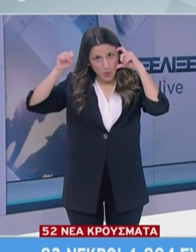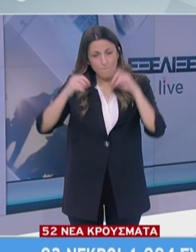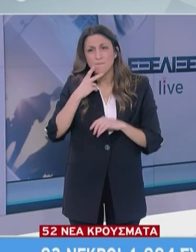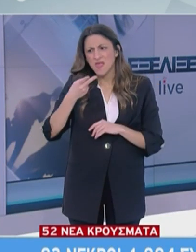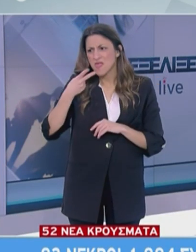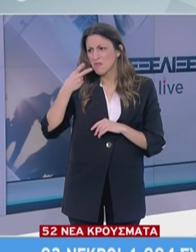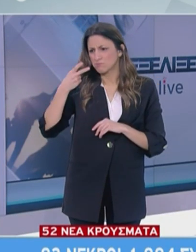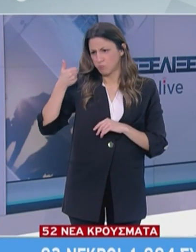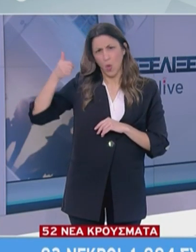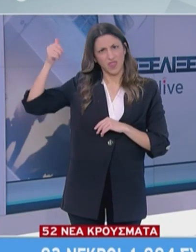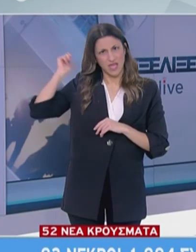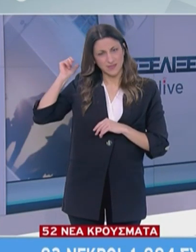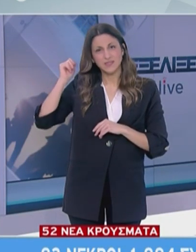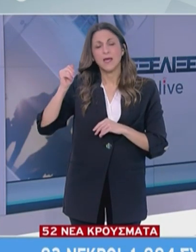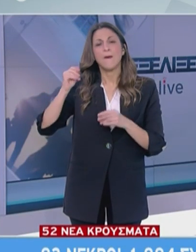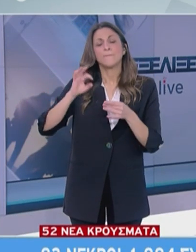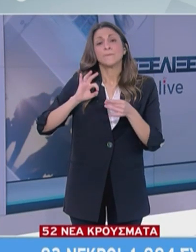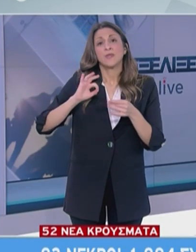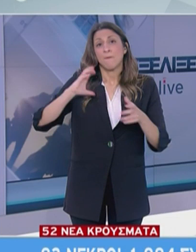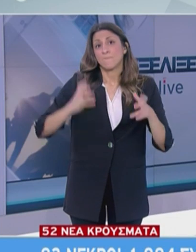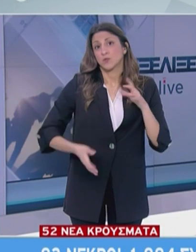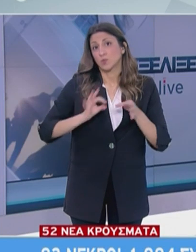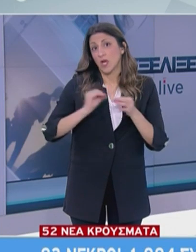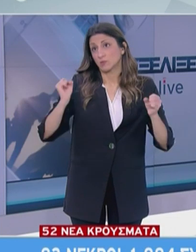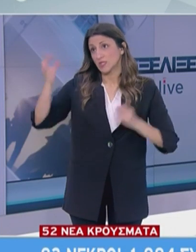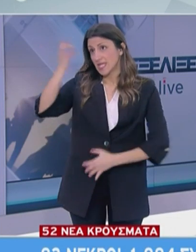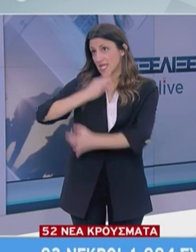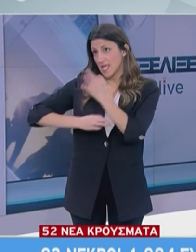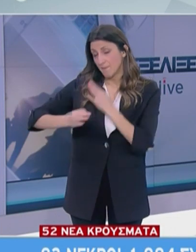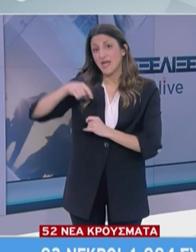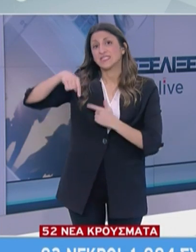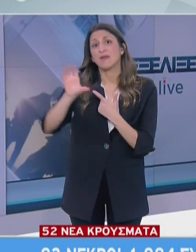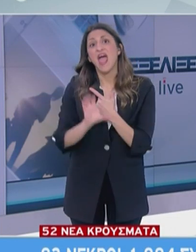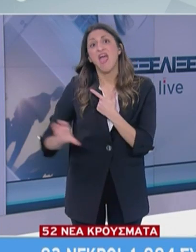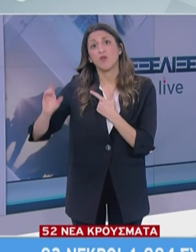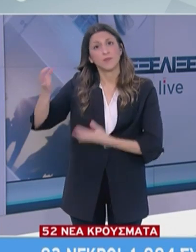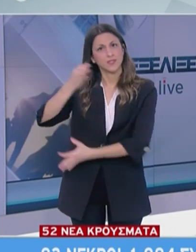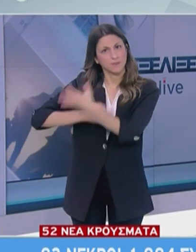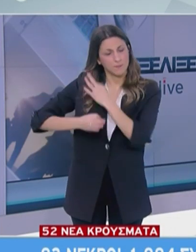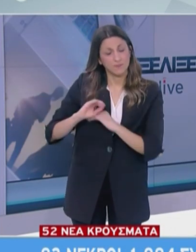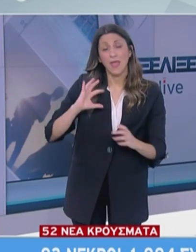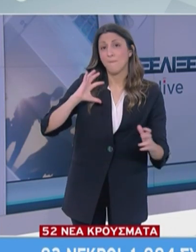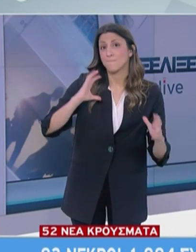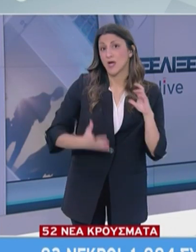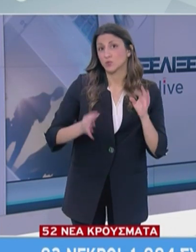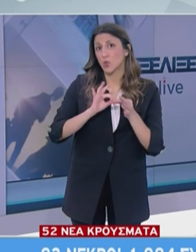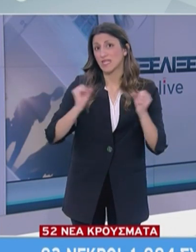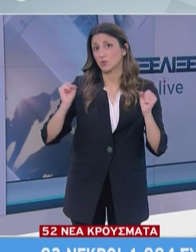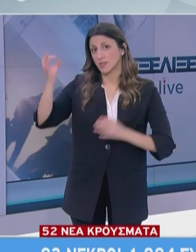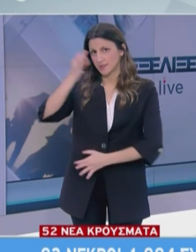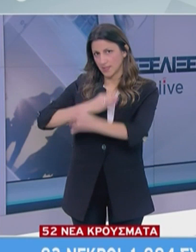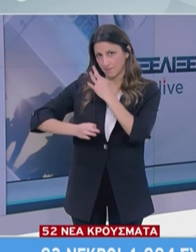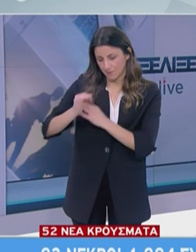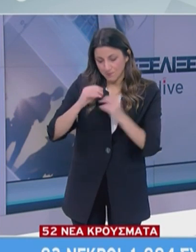ο Παγκόσμιος Οργανισμός Υγείας και σήμερα το Ευρωπαϊκό Κέντρο Ελέγχου και Πρόληψης Νοσημάτων. Ο Παγκόσμιος Οργανισμός Υγείας ανακοίνωσε